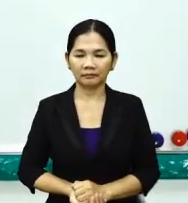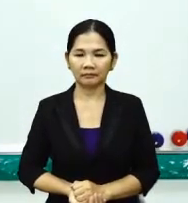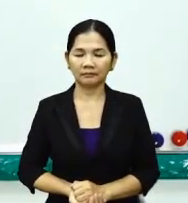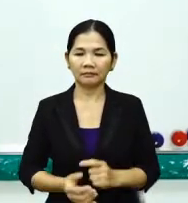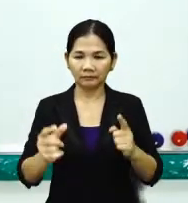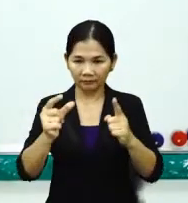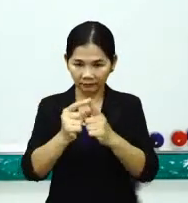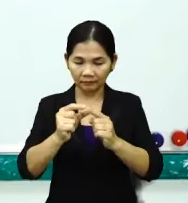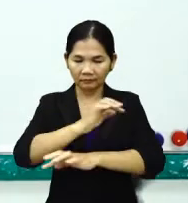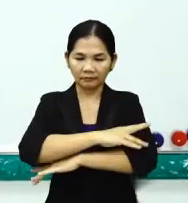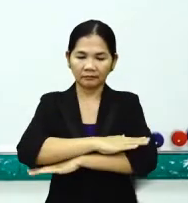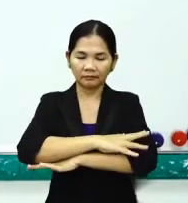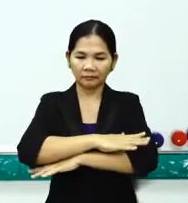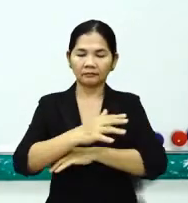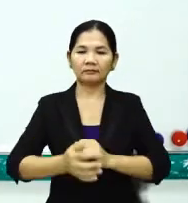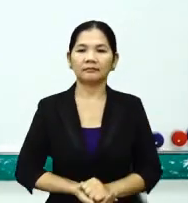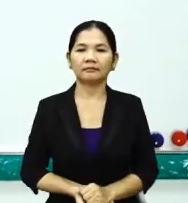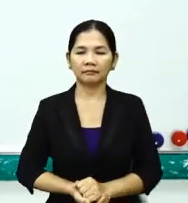Tôm nì.